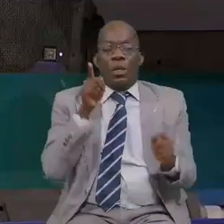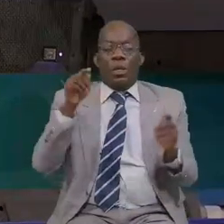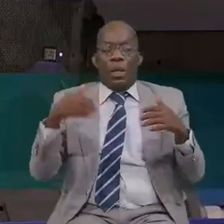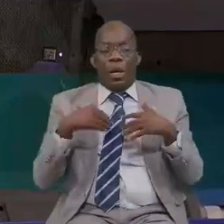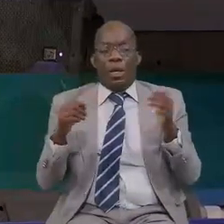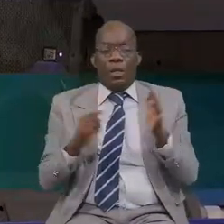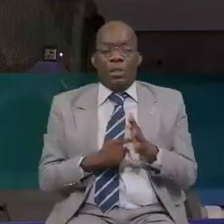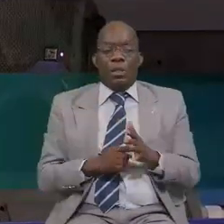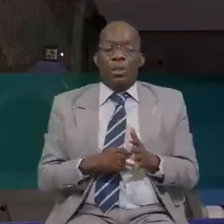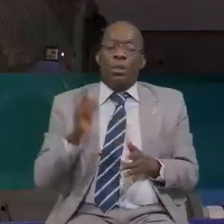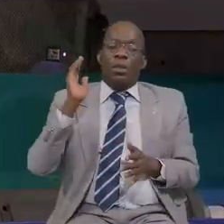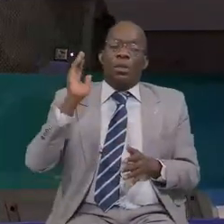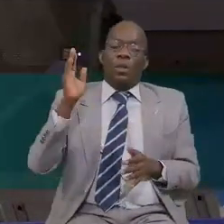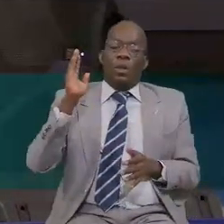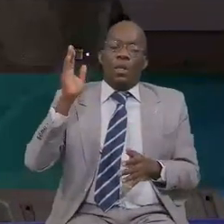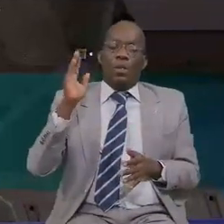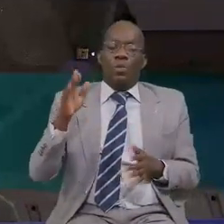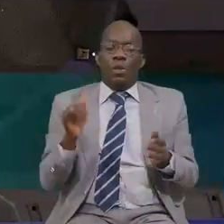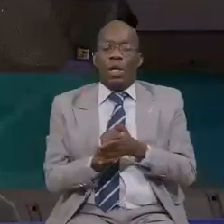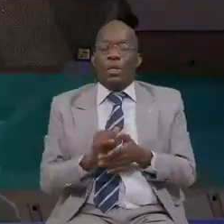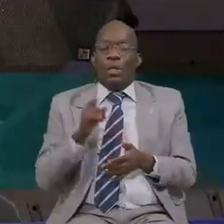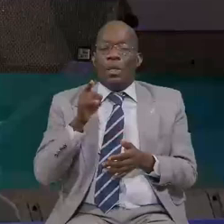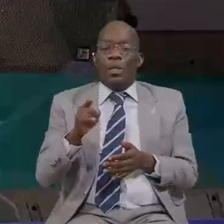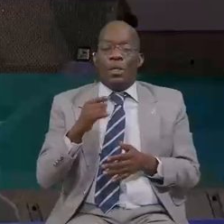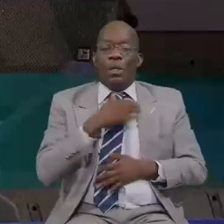qu'il était agréable à Dieu.